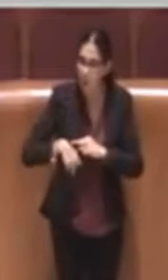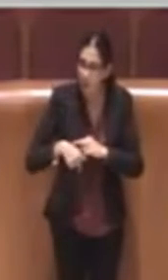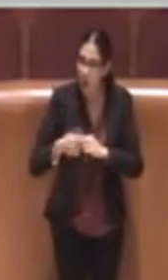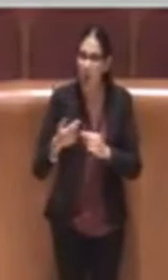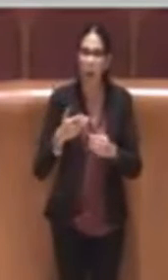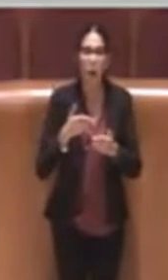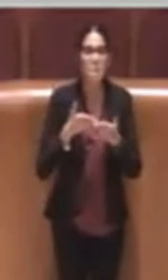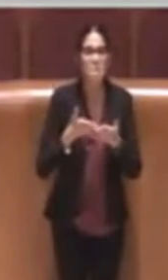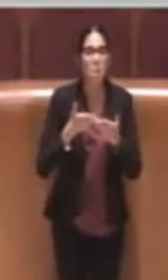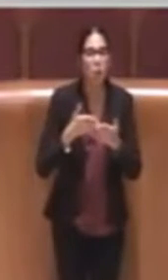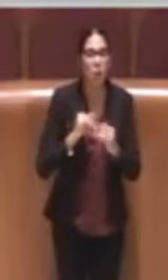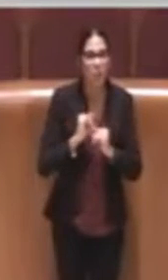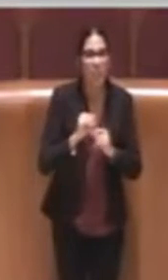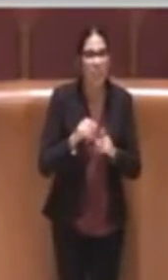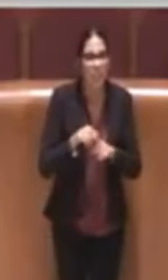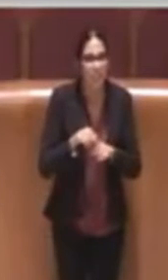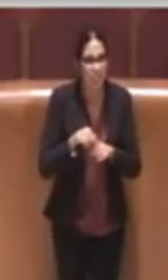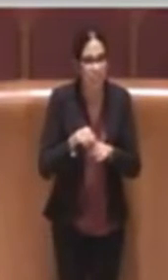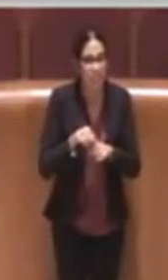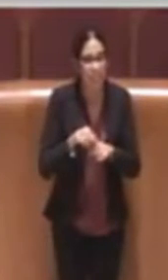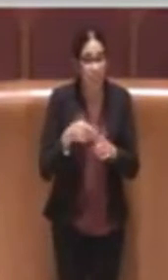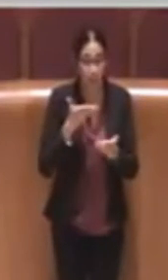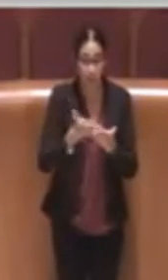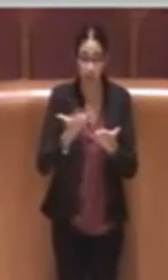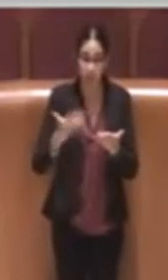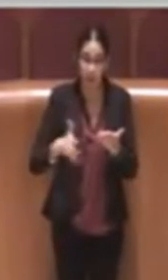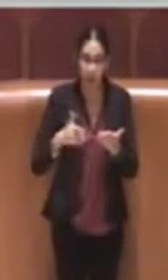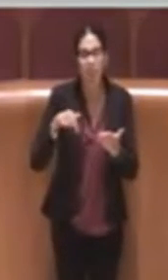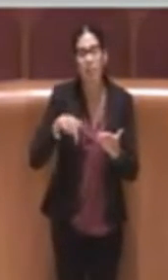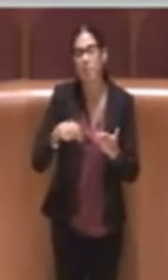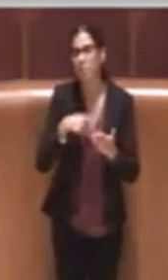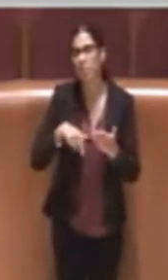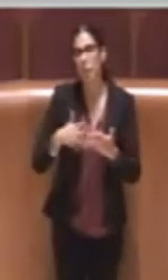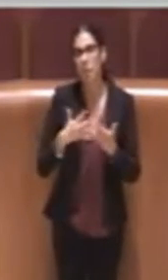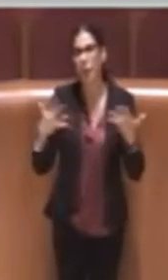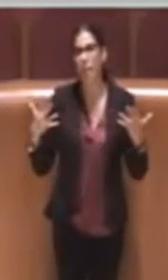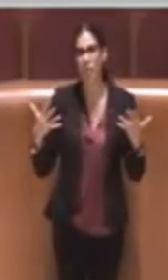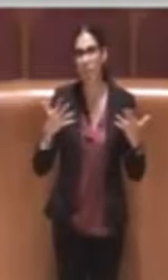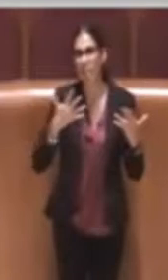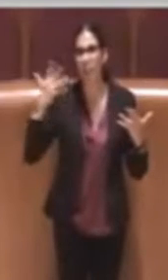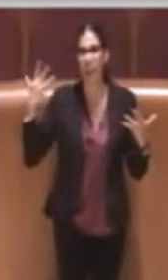che abbiamo presentato, questa maggioranza andava esattamente